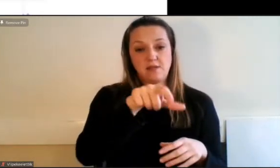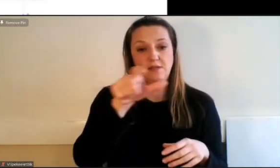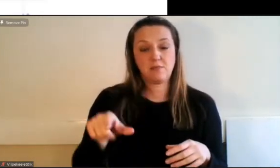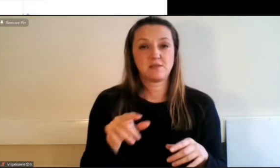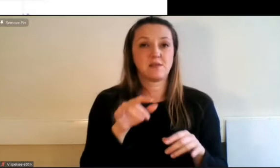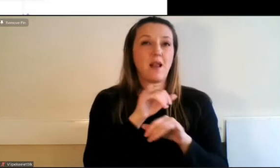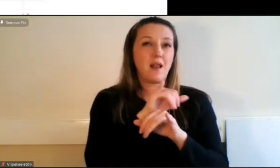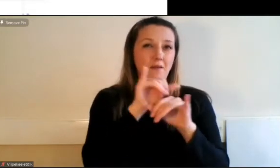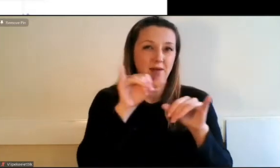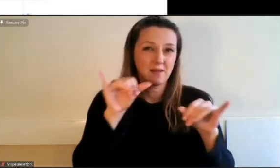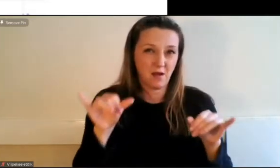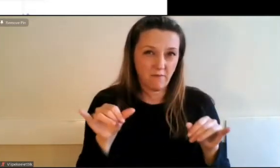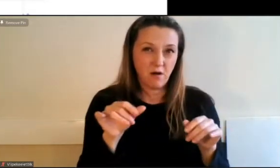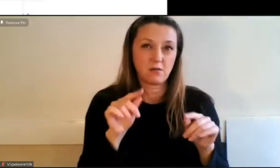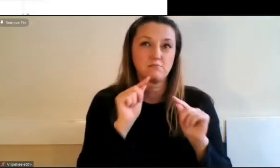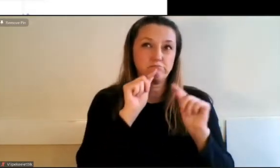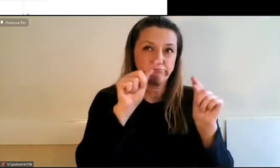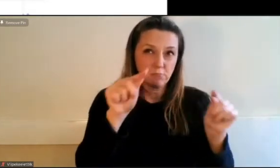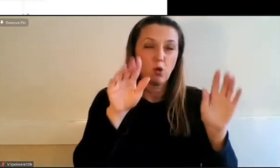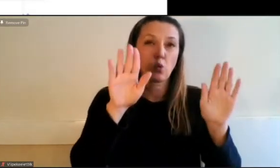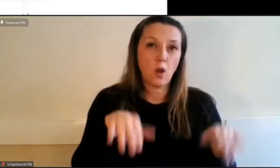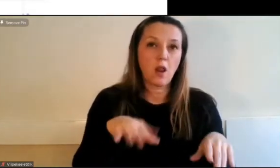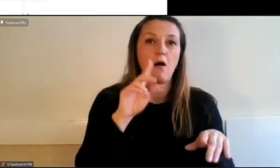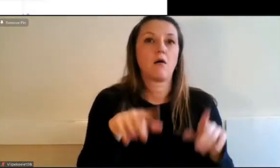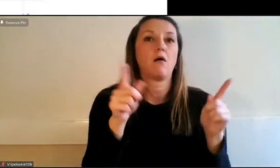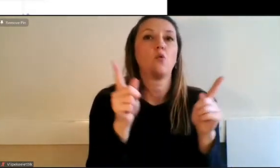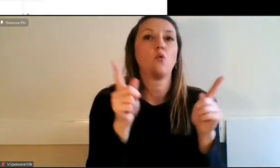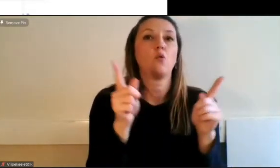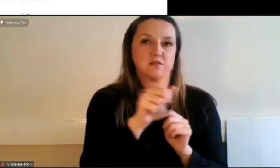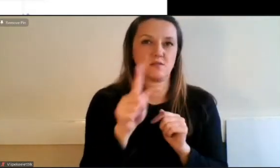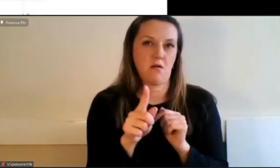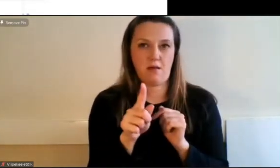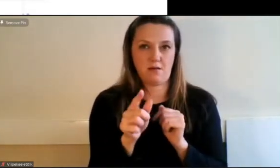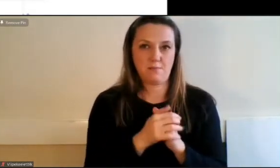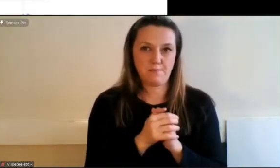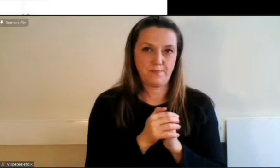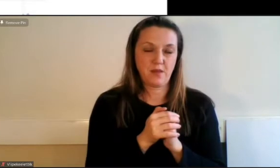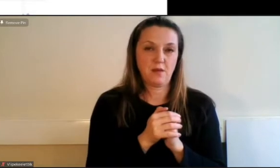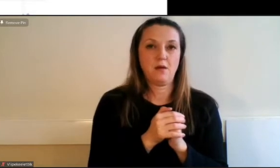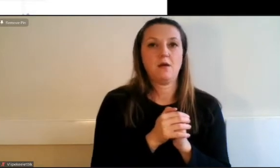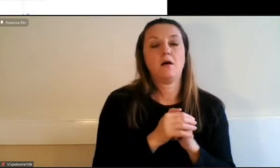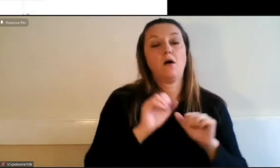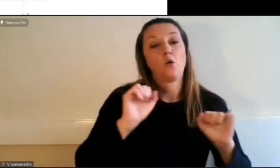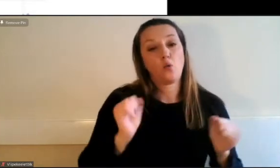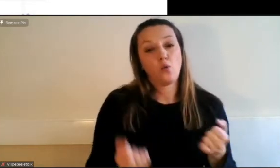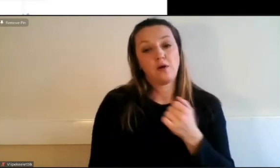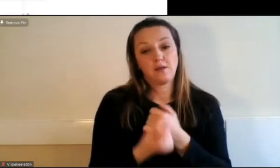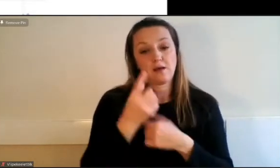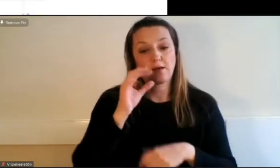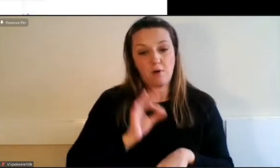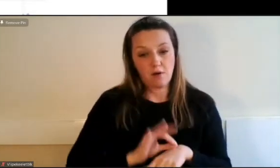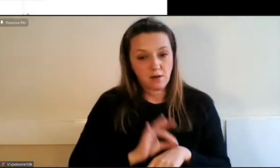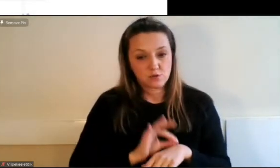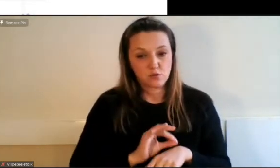täpp, seda rohkem viiruse osakesi on hingamisteedes. Ja me näeme, et vaktsineerimata ja vaktsineeritud